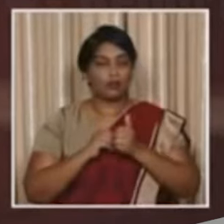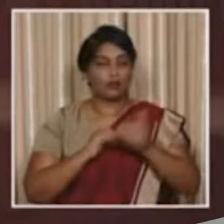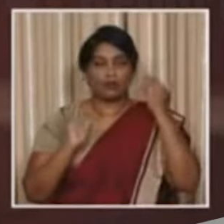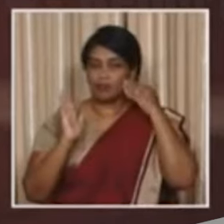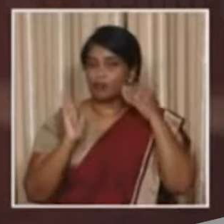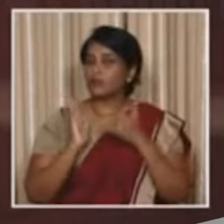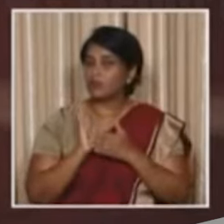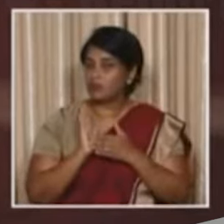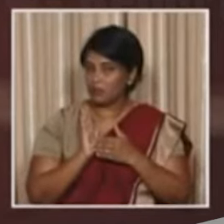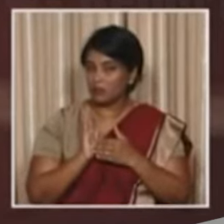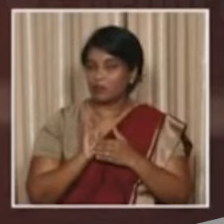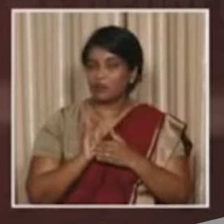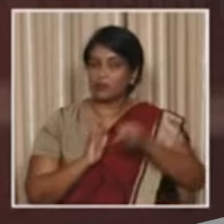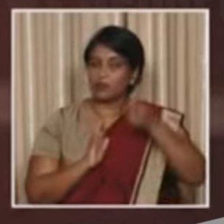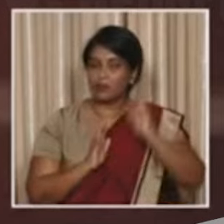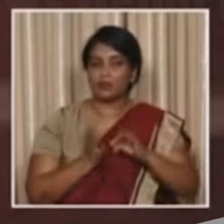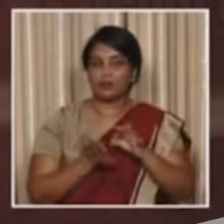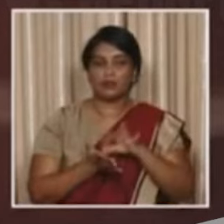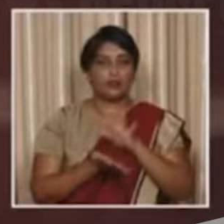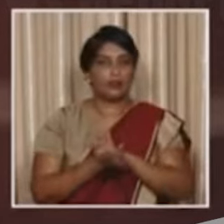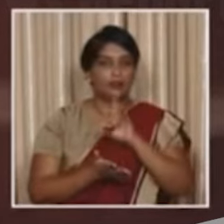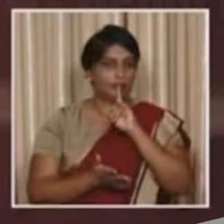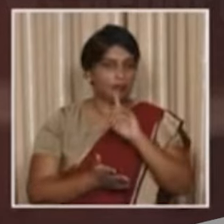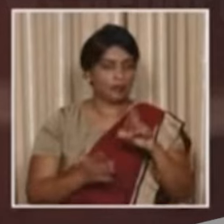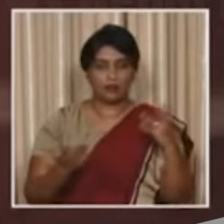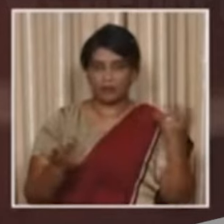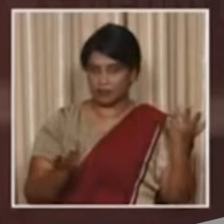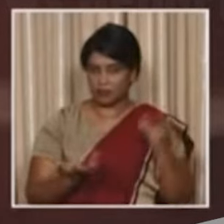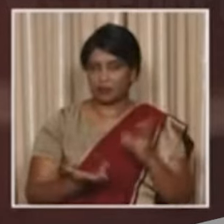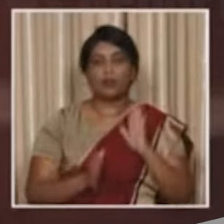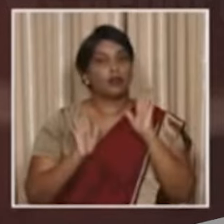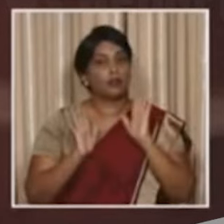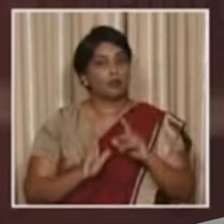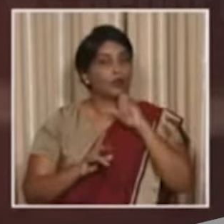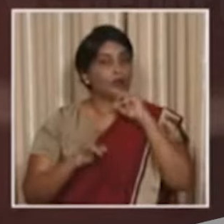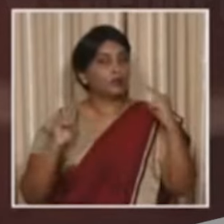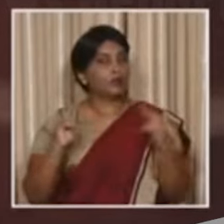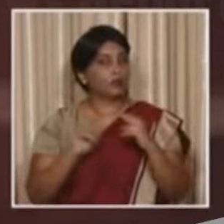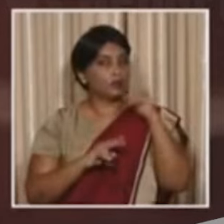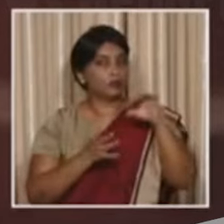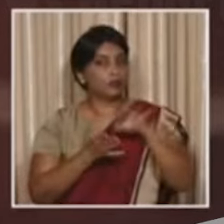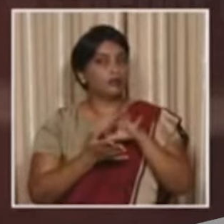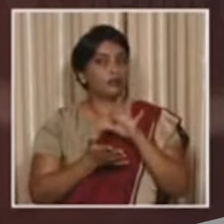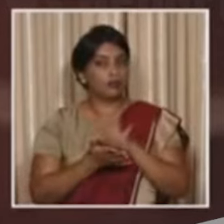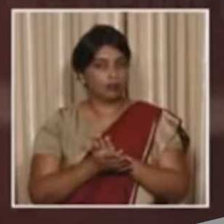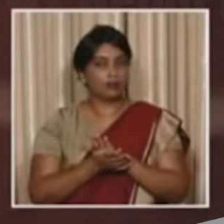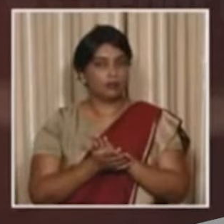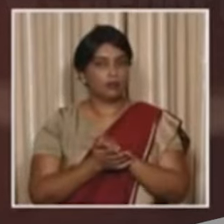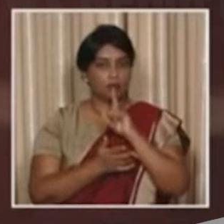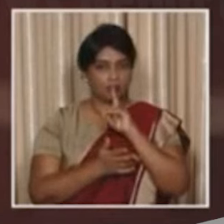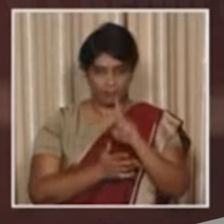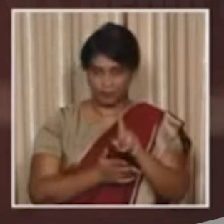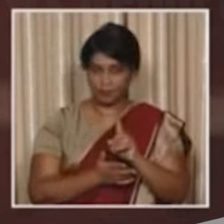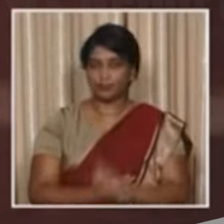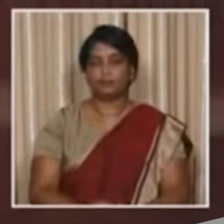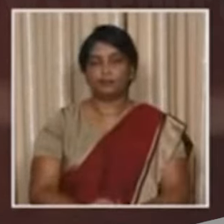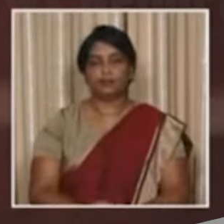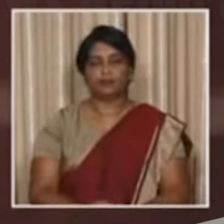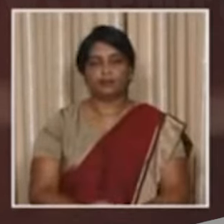පිළිබඳව නියෝගයක් එහි සඳහන් නොමැත. නමුත් ශ්‍රේෂ්ඨාධිකරණ තීන්දුවේ මෙසේ සඳහන් වෙනවා ගරු